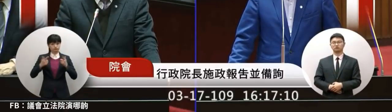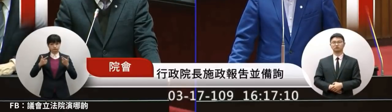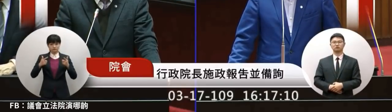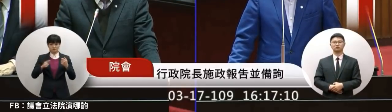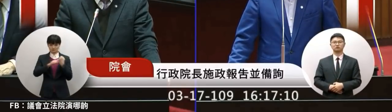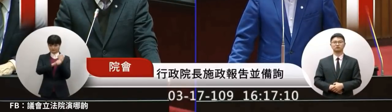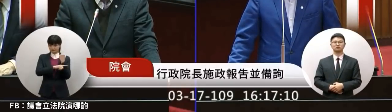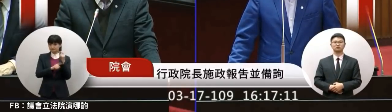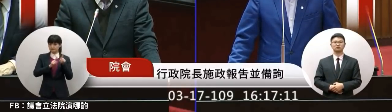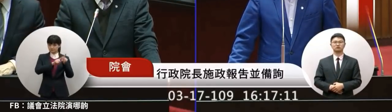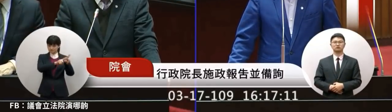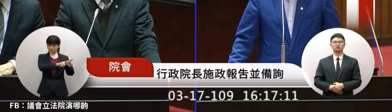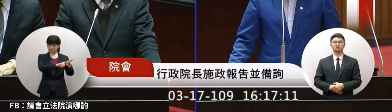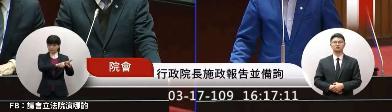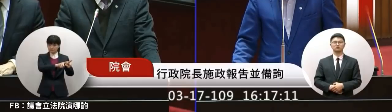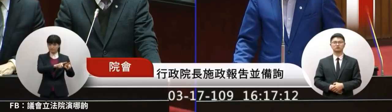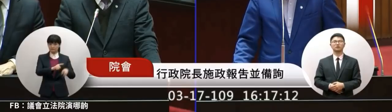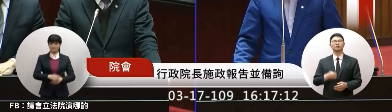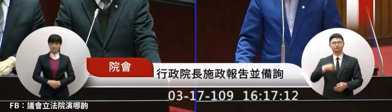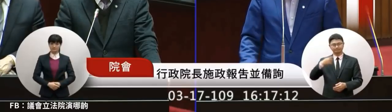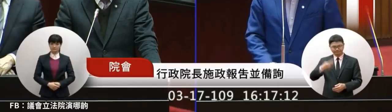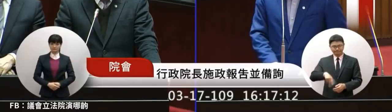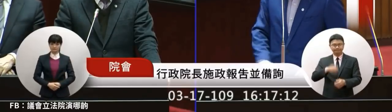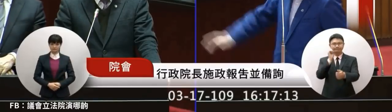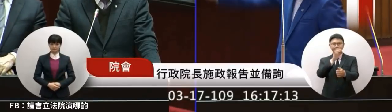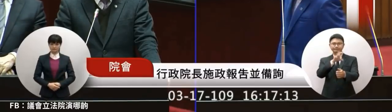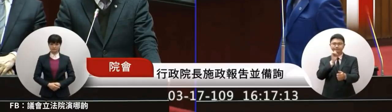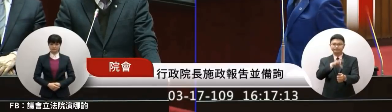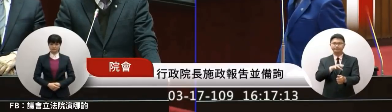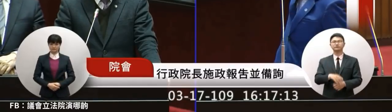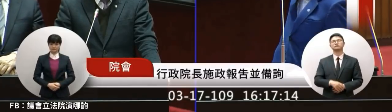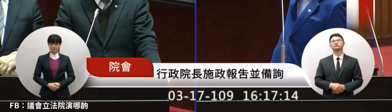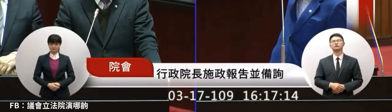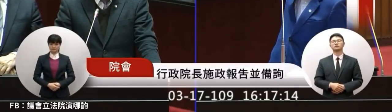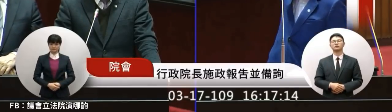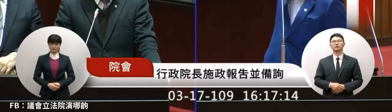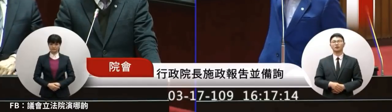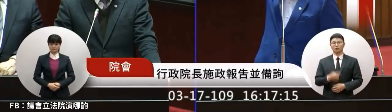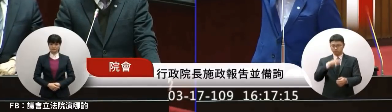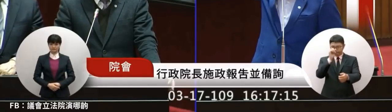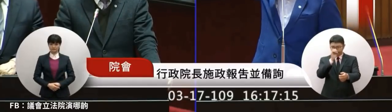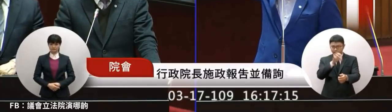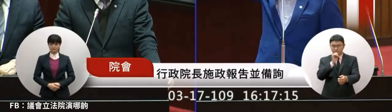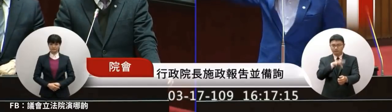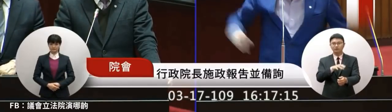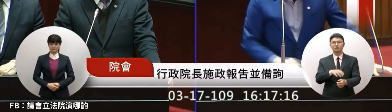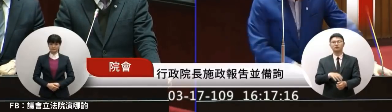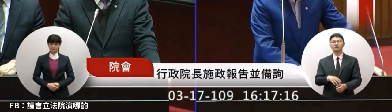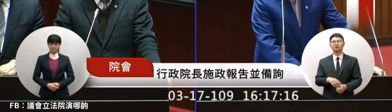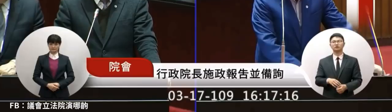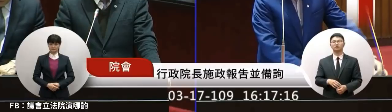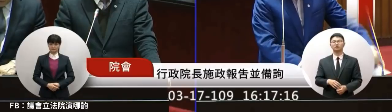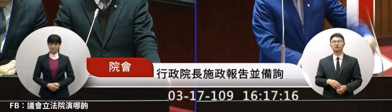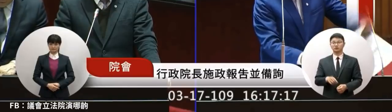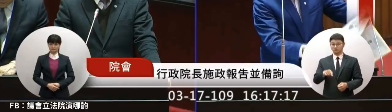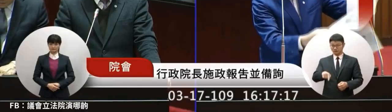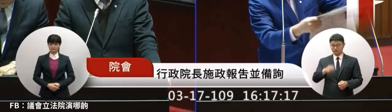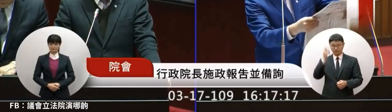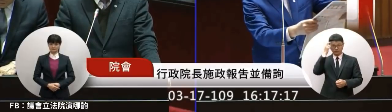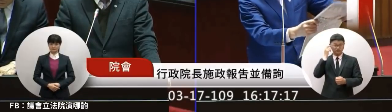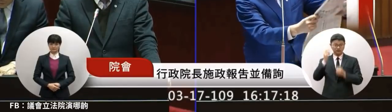法为应变之处置。 我再告诉你，再告诉你，这个是宪法，